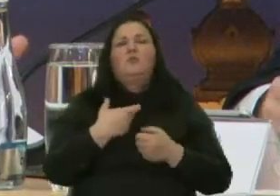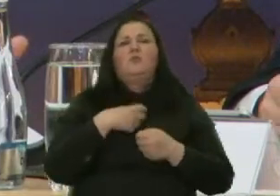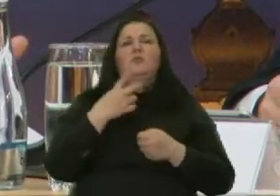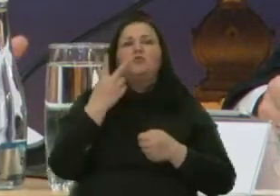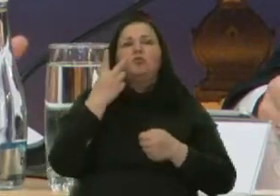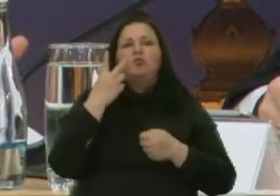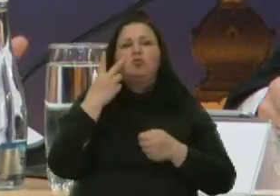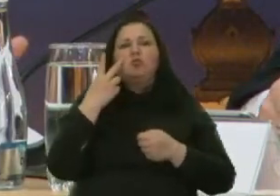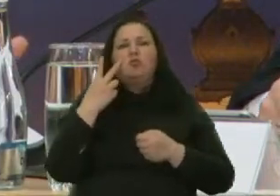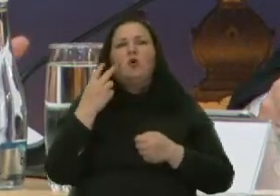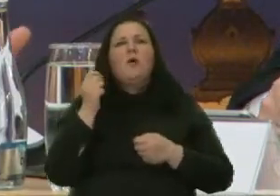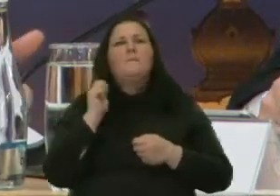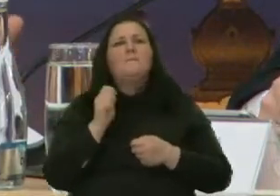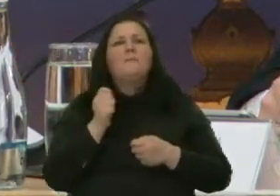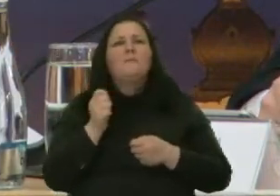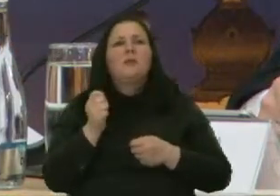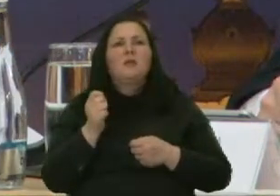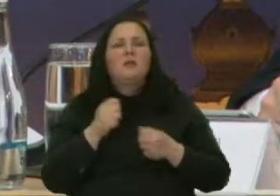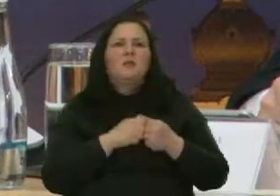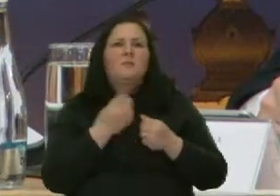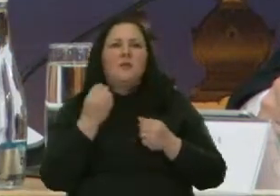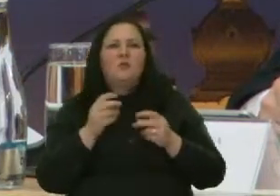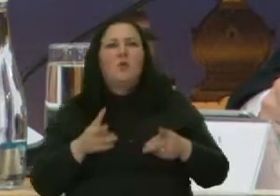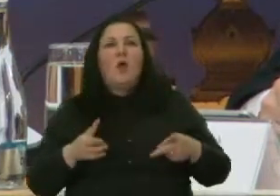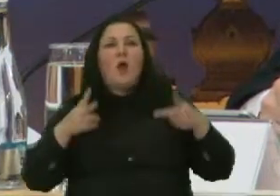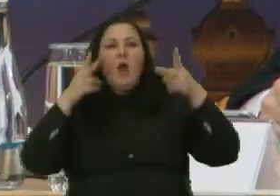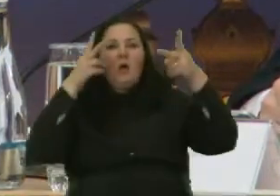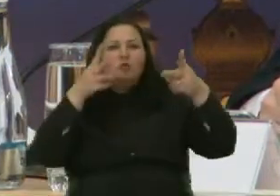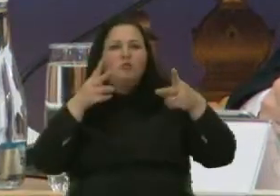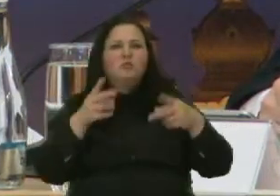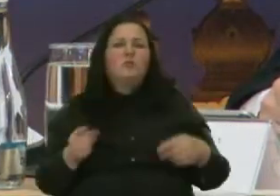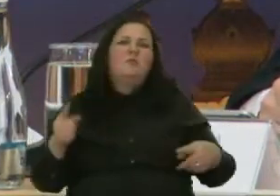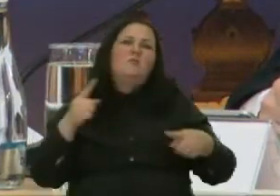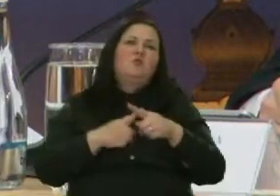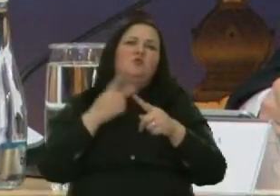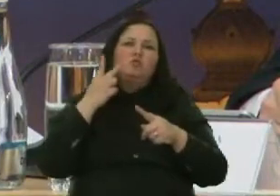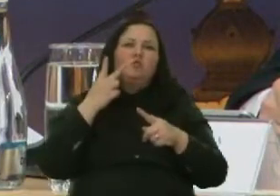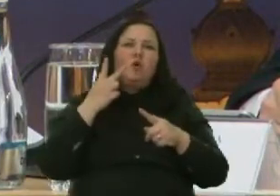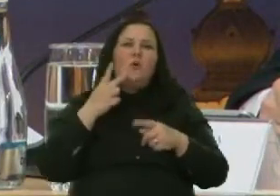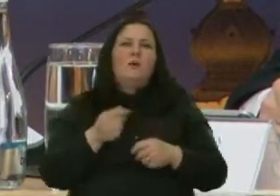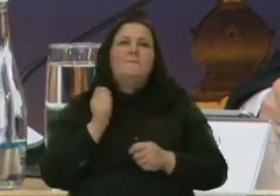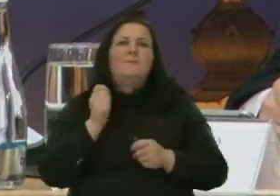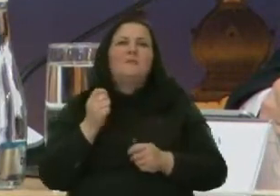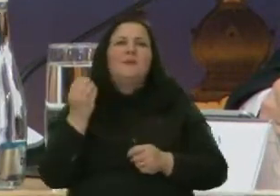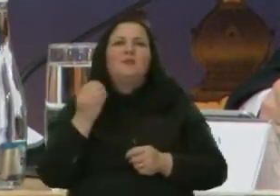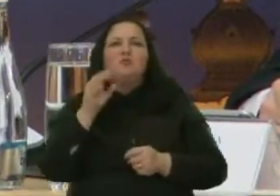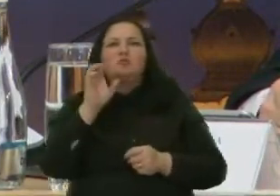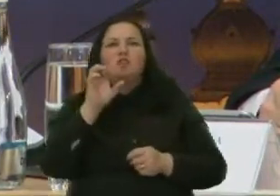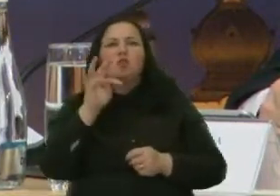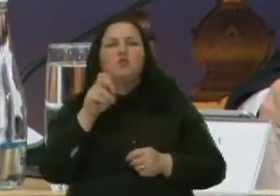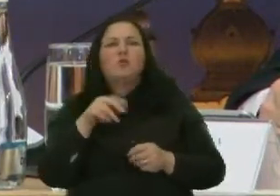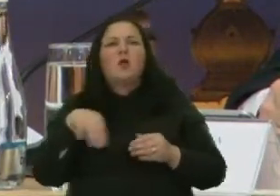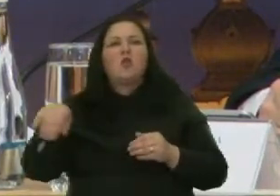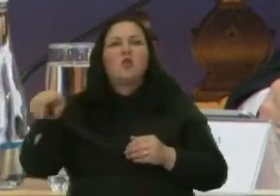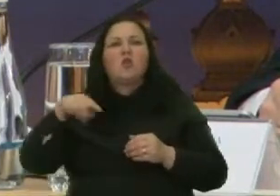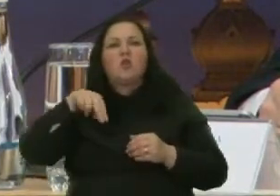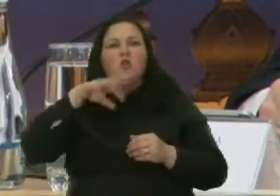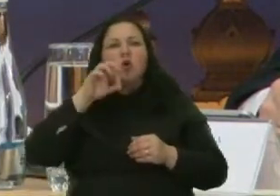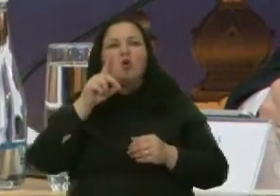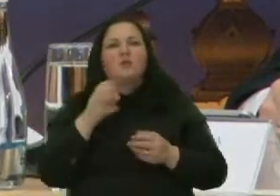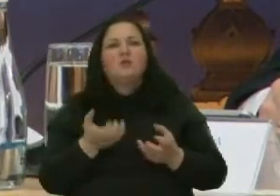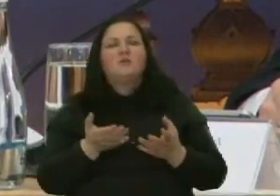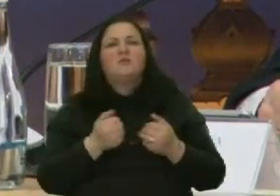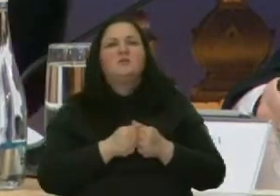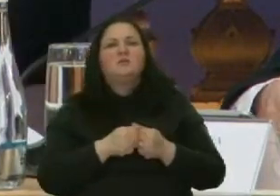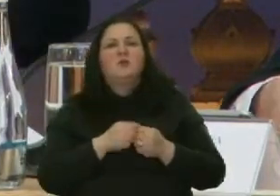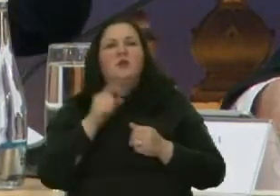pentru finalizarea autostrăzii Transilvania și să mai ai încă 2 miliarde ca să începi lucrarea la centura de Nord lucrarea ca studiu de fezabilitate